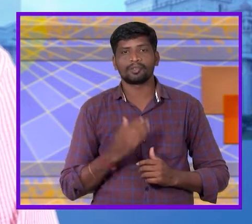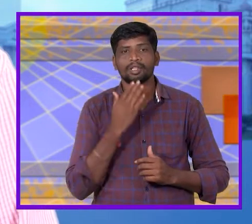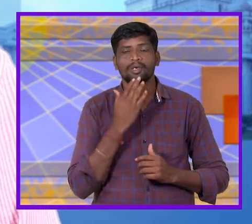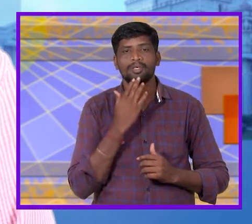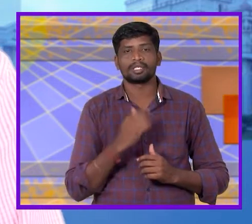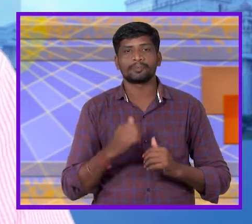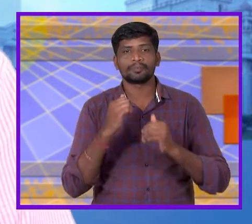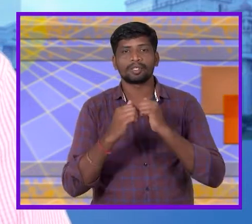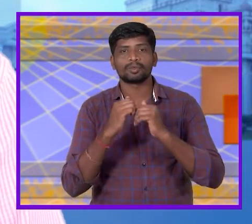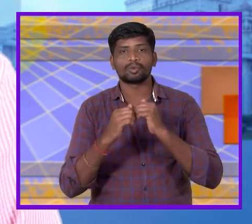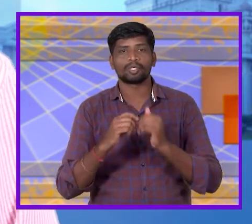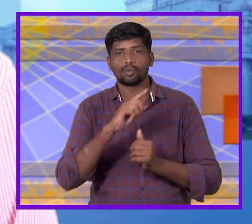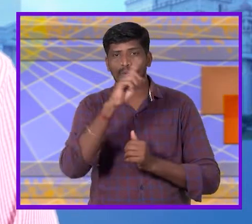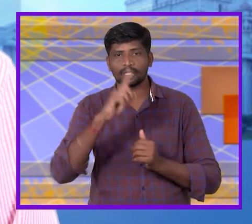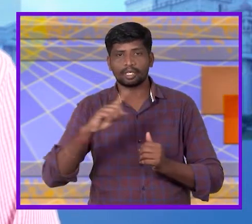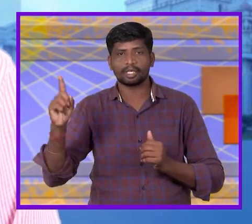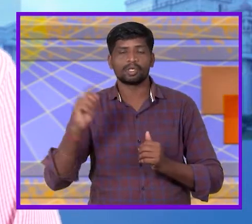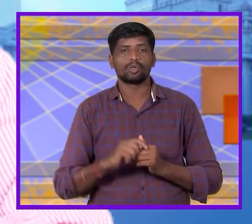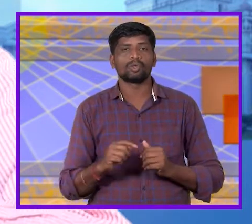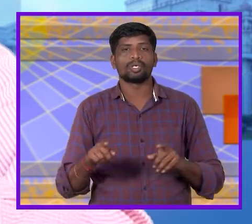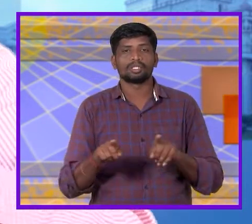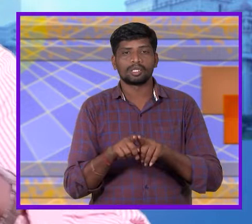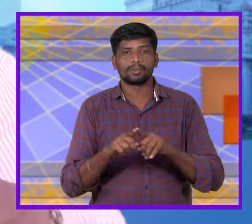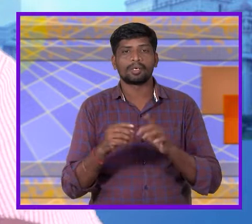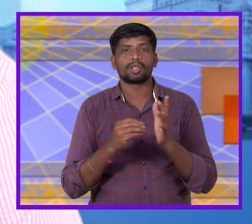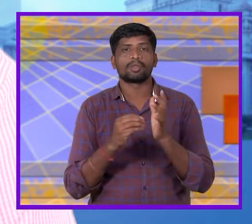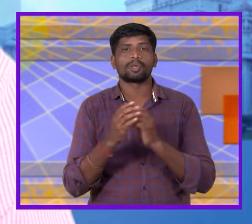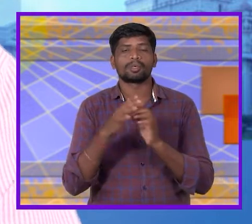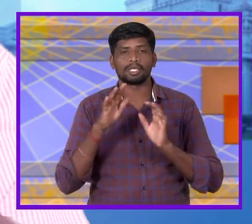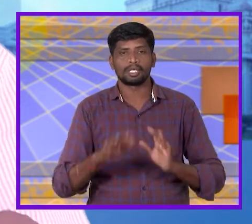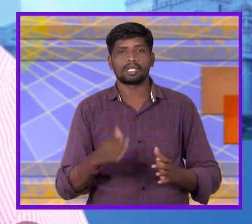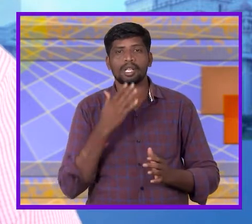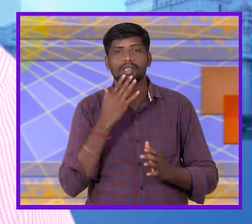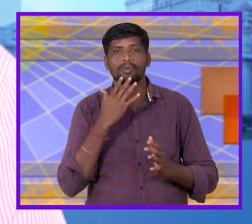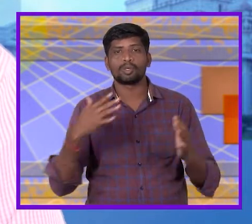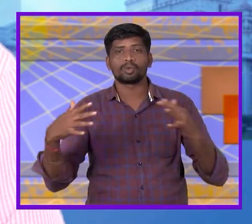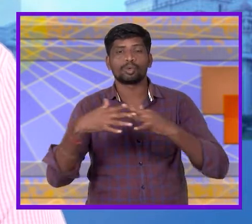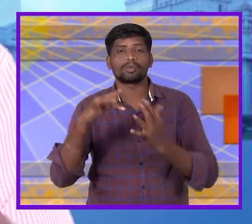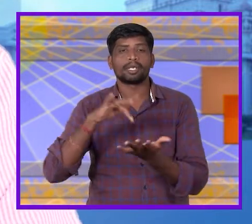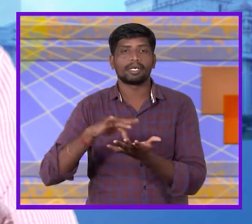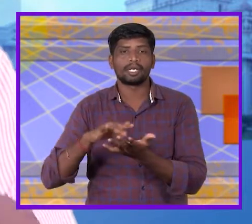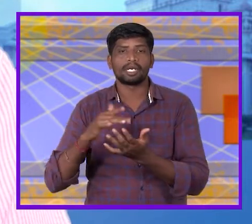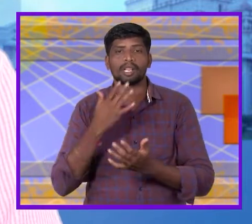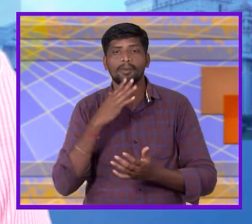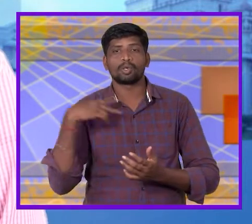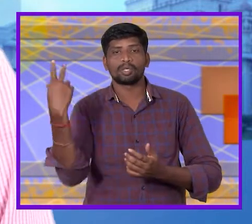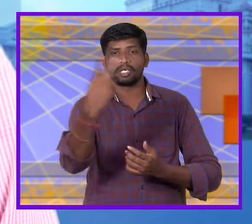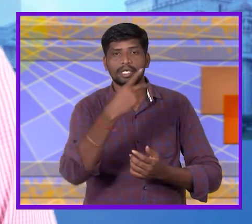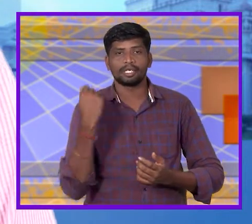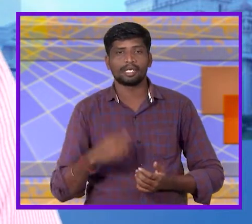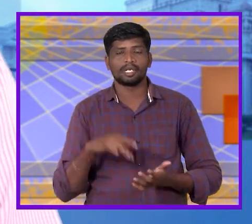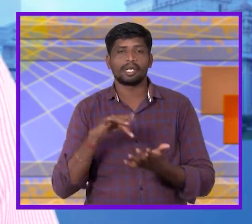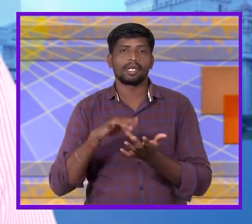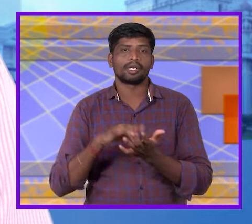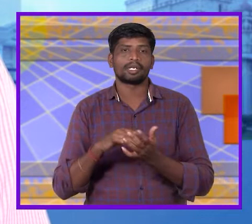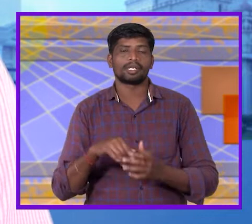தமிழில் கவிதை நூல், உரைநடை நூல் அப்படின்னு இருக்கிற மாதிரி என்னென்ன சிறப்பான இடங்கள், தமிழோடு தொடர்புடைய இடங்கள் தமிழகத்தில் இருக்கிறது